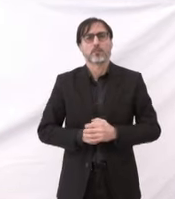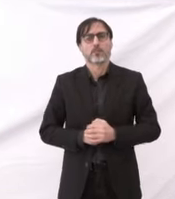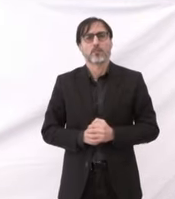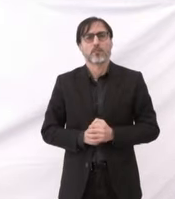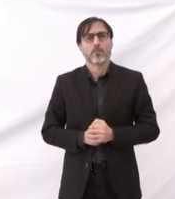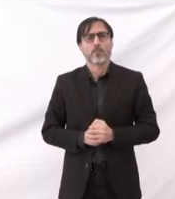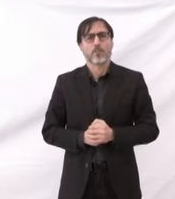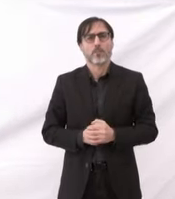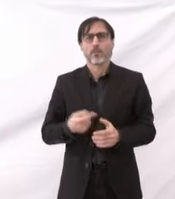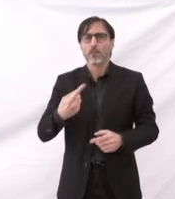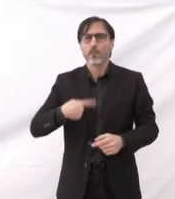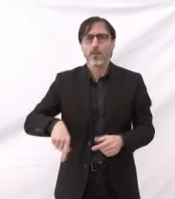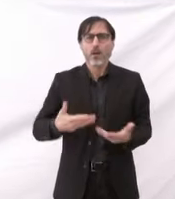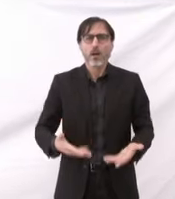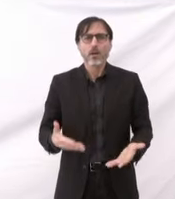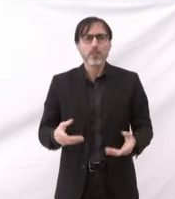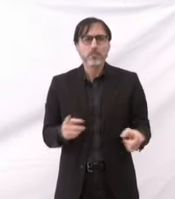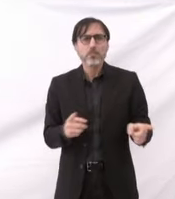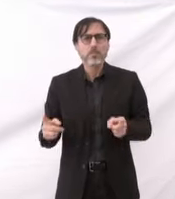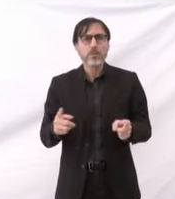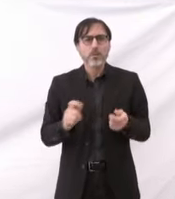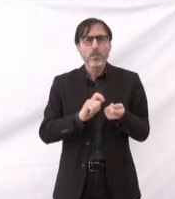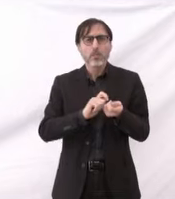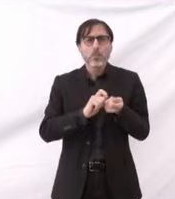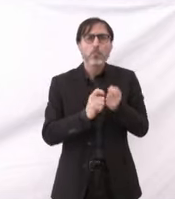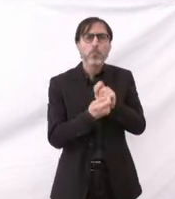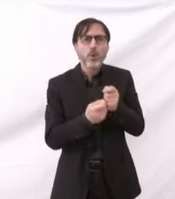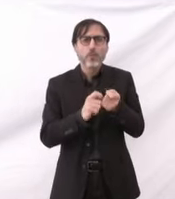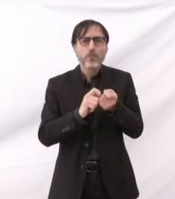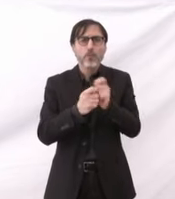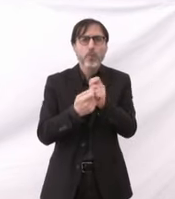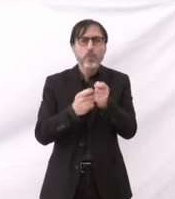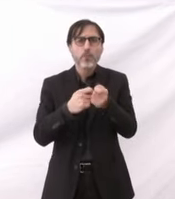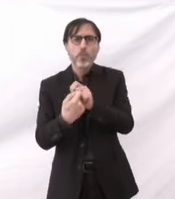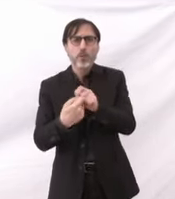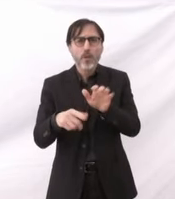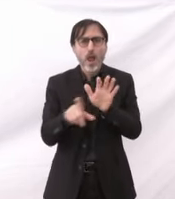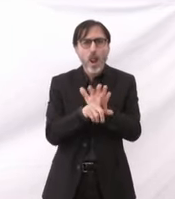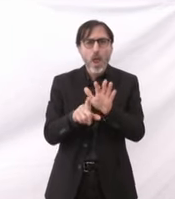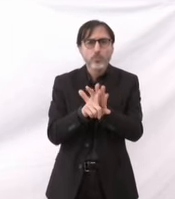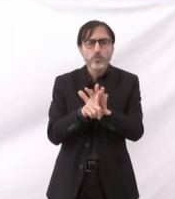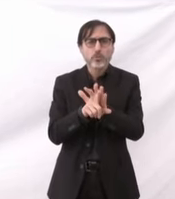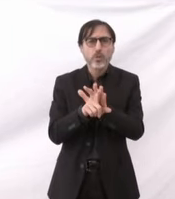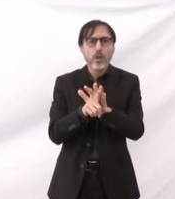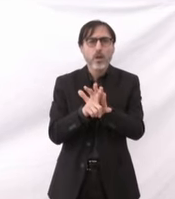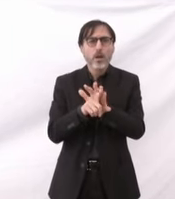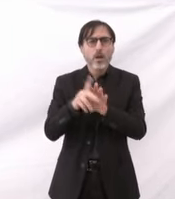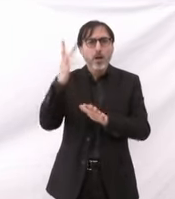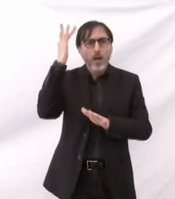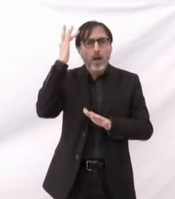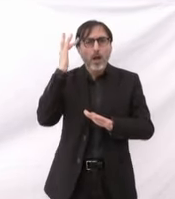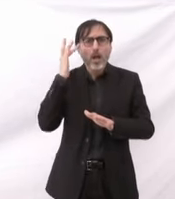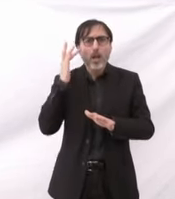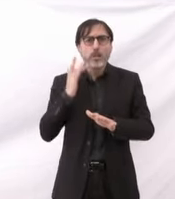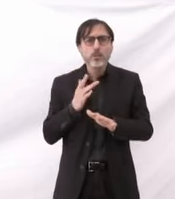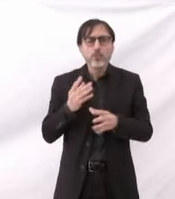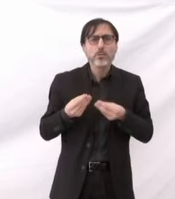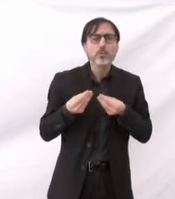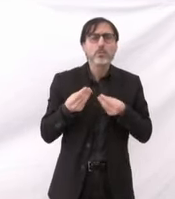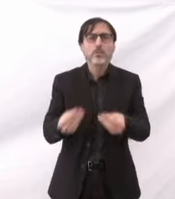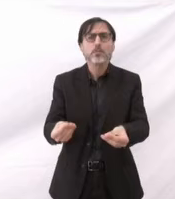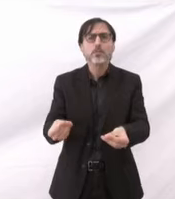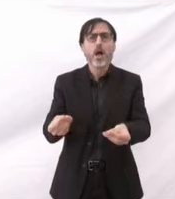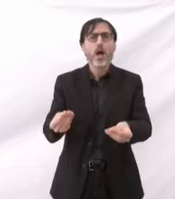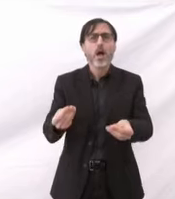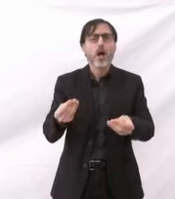Perché stiamo assistendo a modifiche normative che rischiano di indebolire